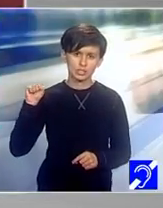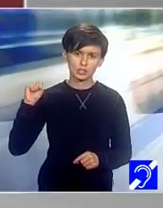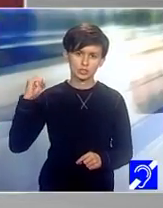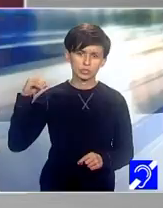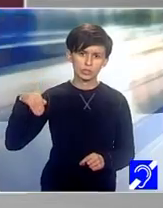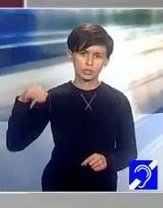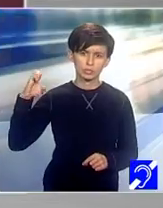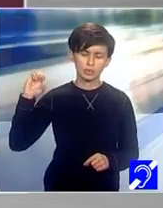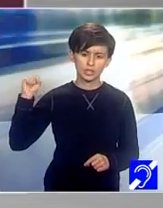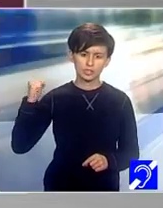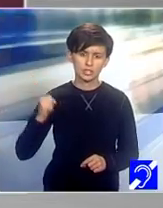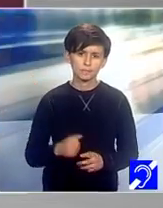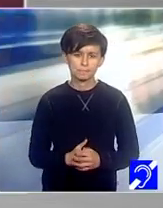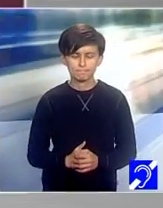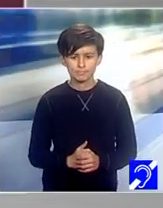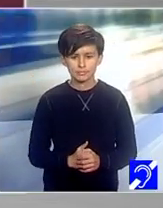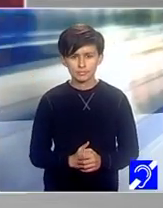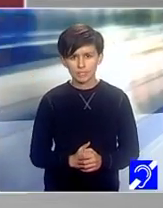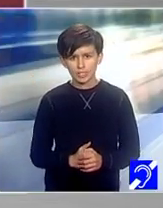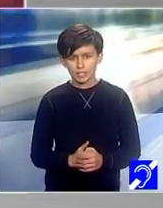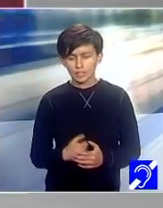spații de promenadă, cu mobilier urban. Practic,